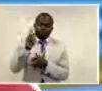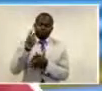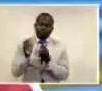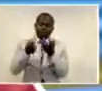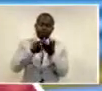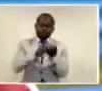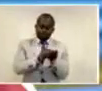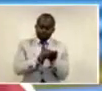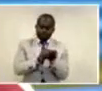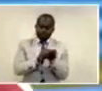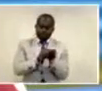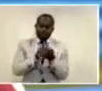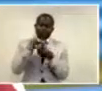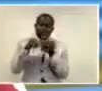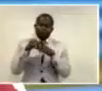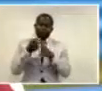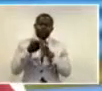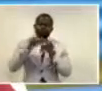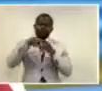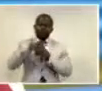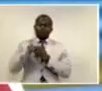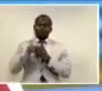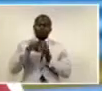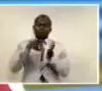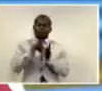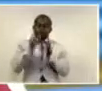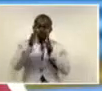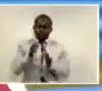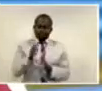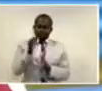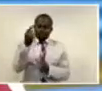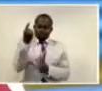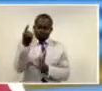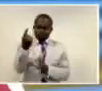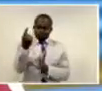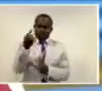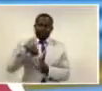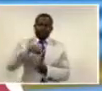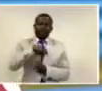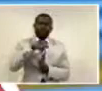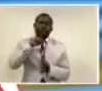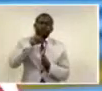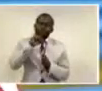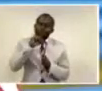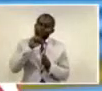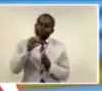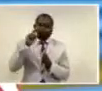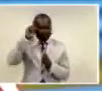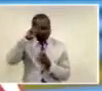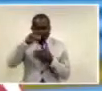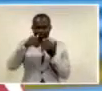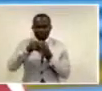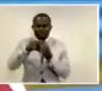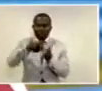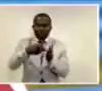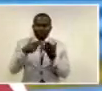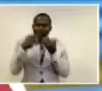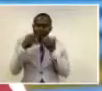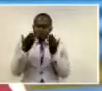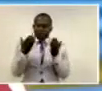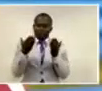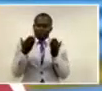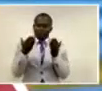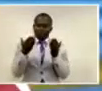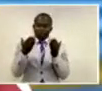kubarisha. Tuvayo tuvuyeyo bishyura umuntu umwe. Twebwe ntago bigeze badutekereza ko batwishyura. Abo ni